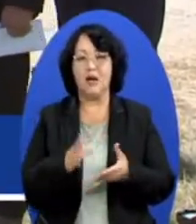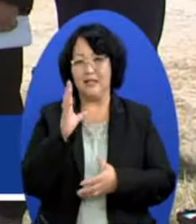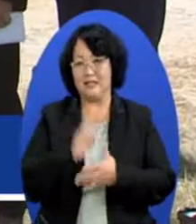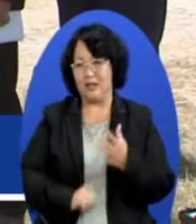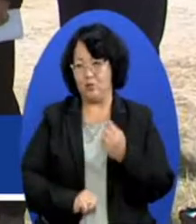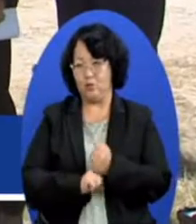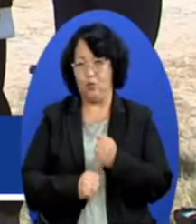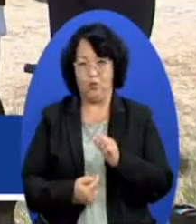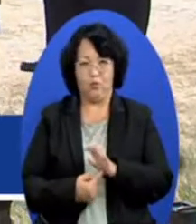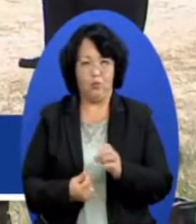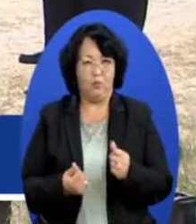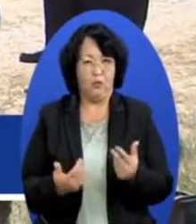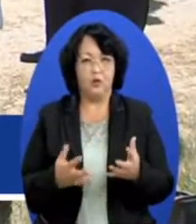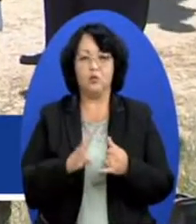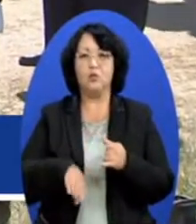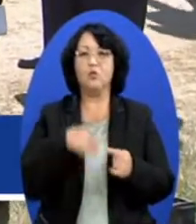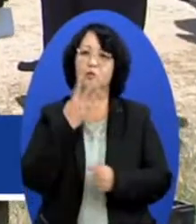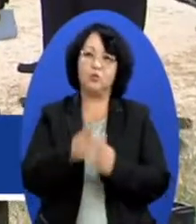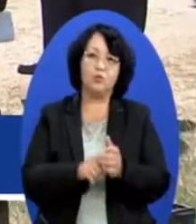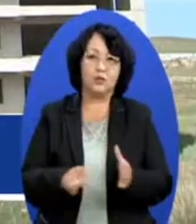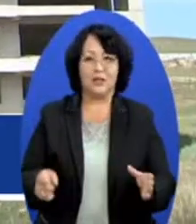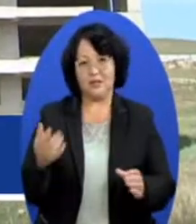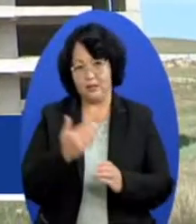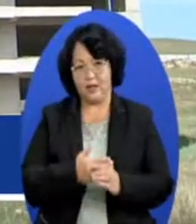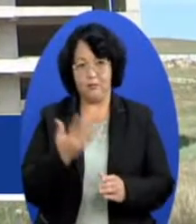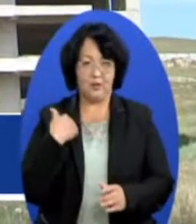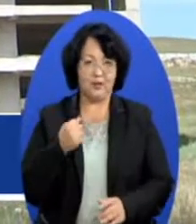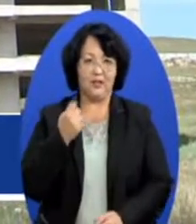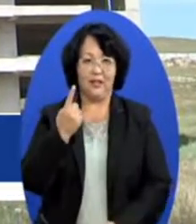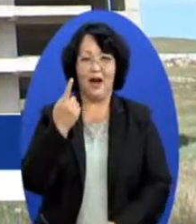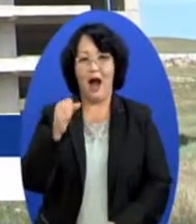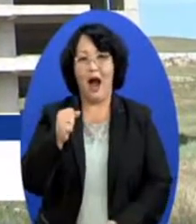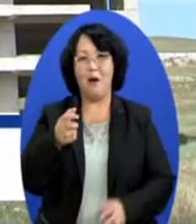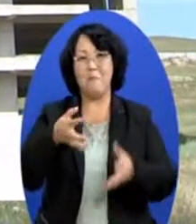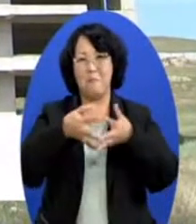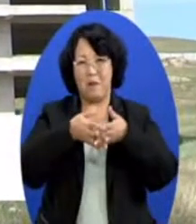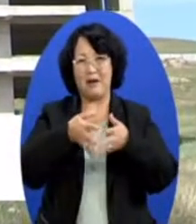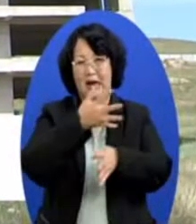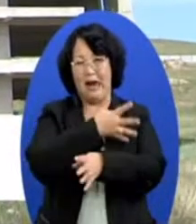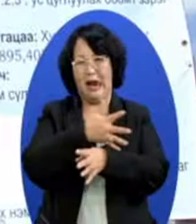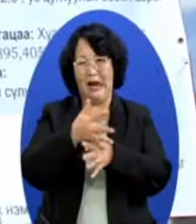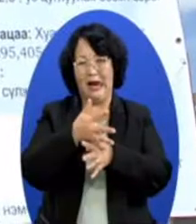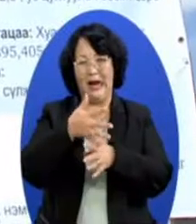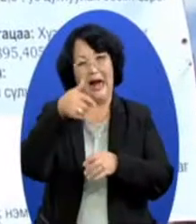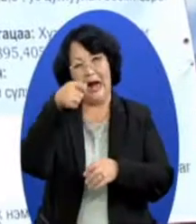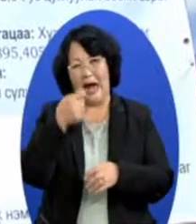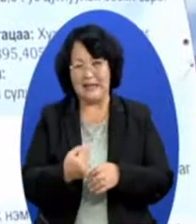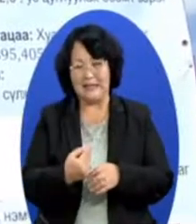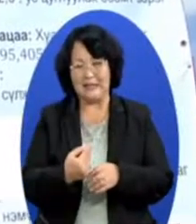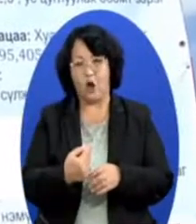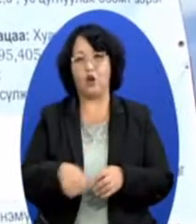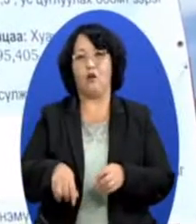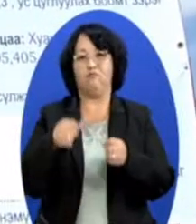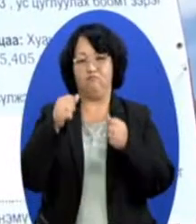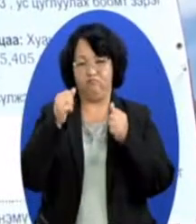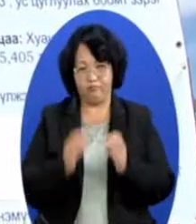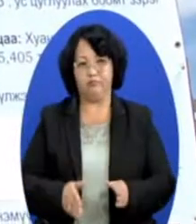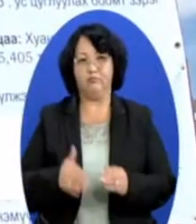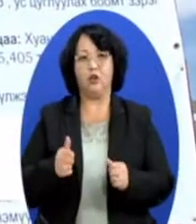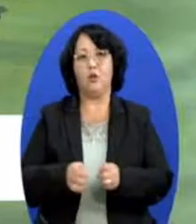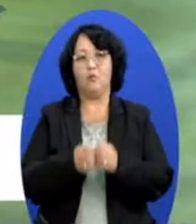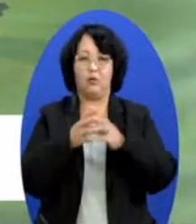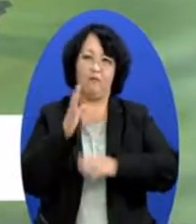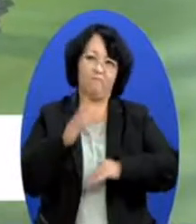Санхүүжилтийн улмаас сүүлийн 4 жилийн турш зогсон байдалд ороод ирсэн нэгийн А химийн хорон суусан цогцлбрийн санхүүжилт шийдэгдэж Эрдэнэ хотод бүтээн